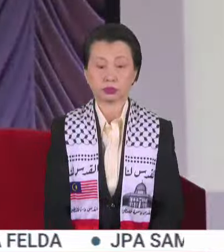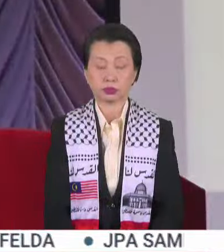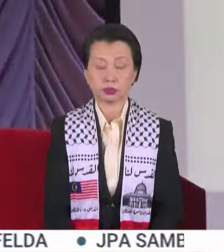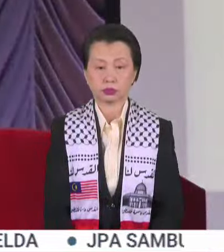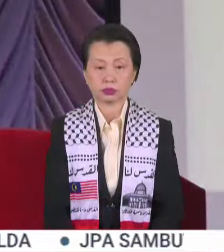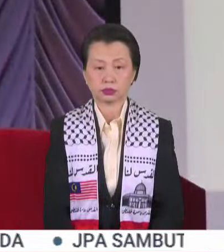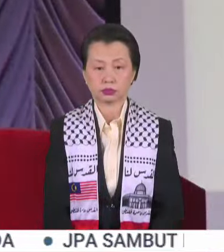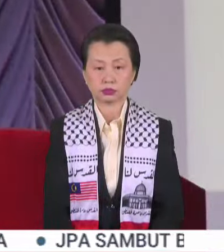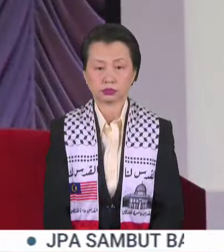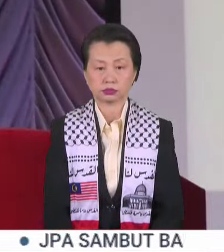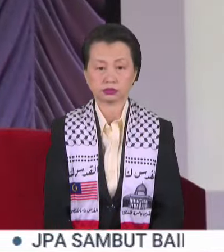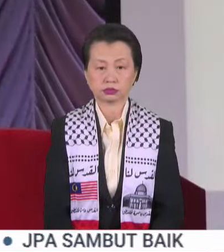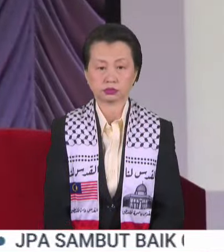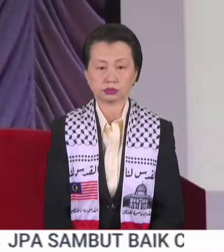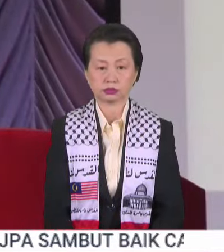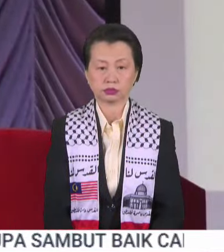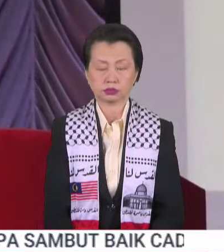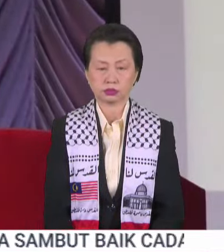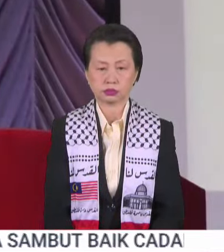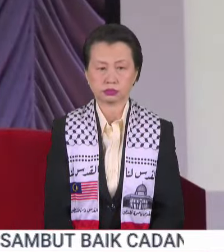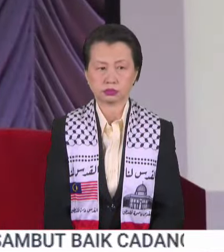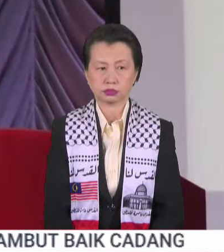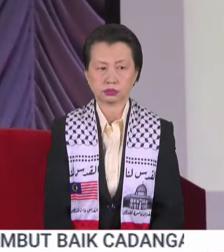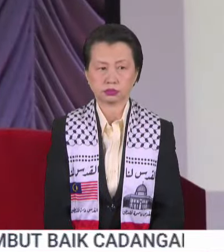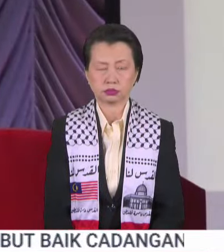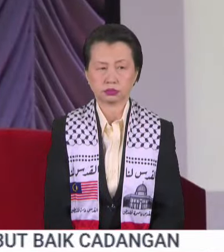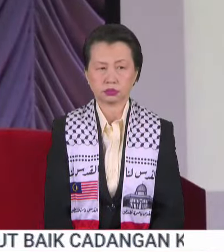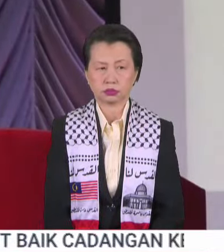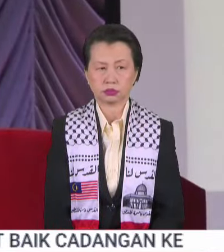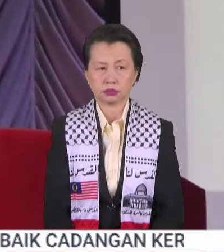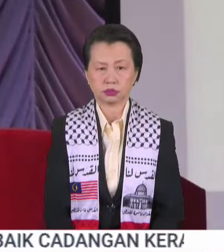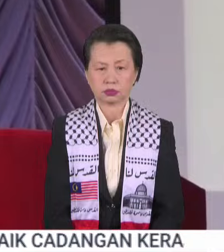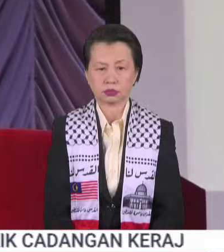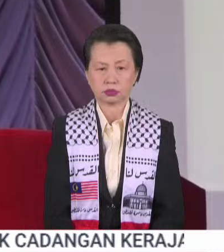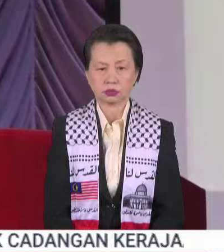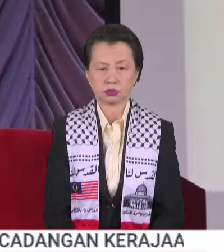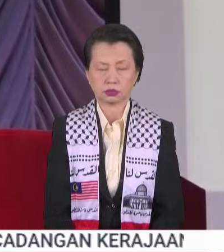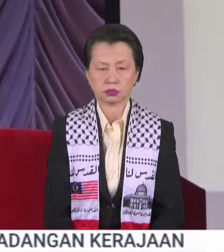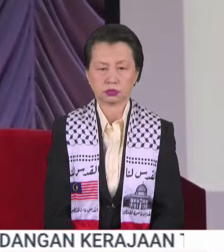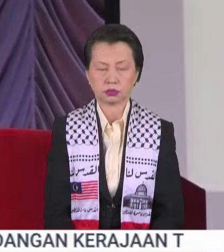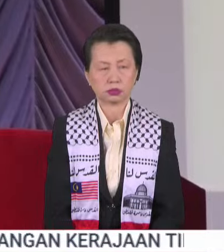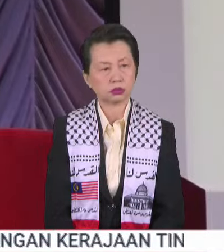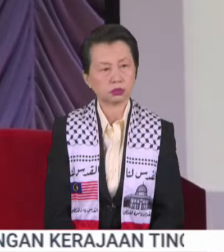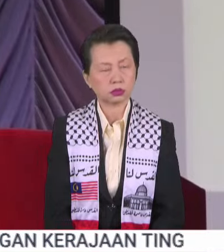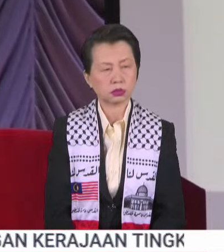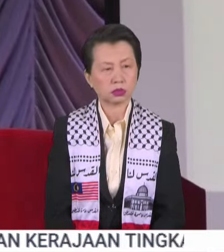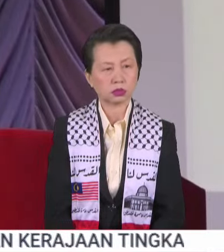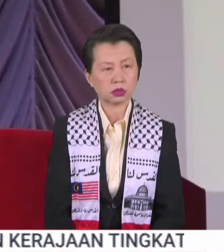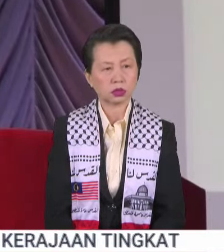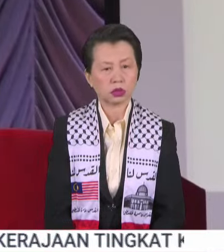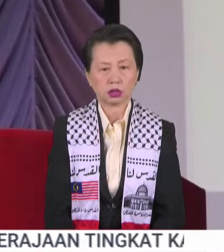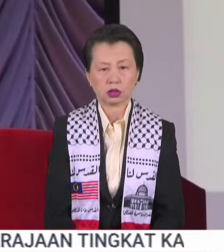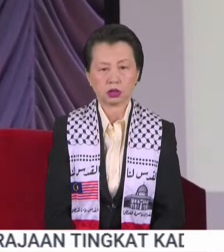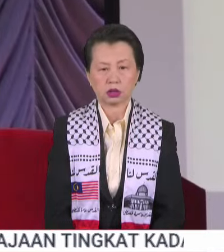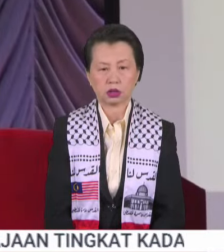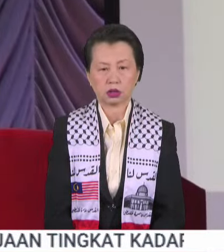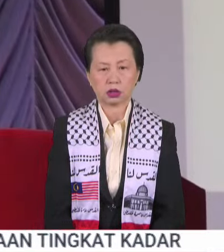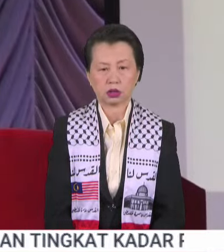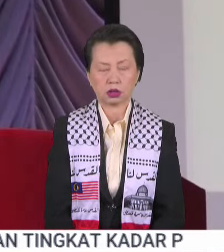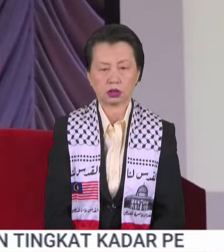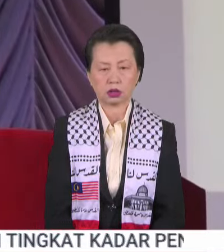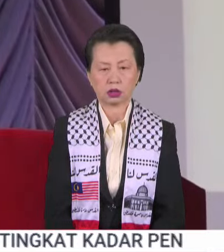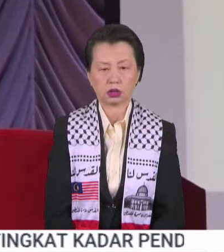Ahli yang berhormat boleh dinilaikan dari dua sudut. Sudut